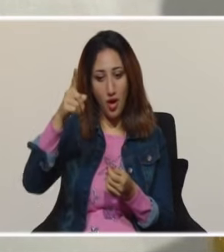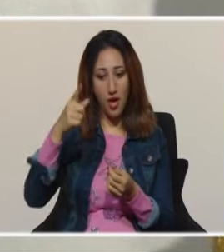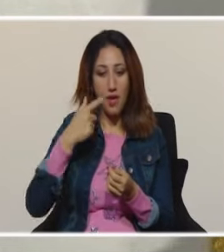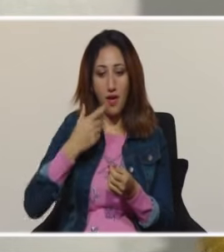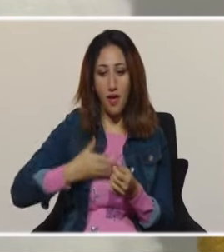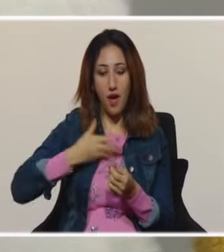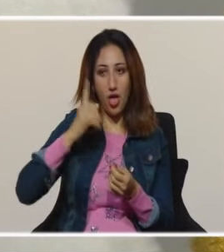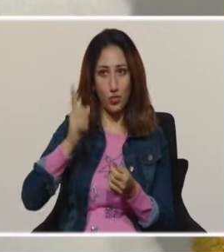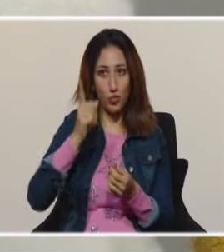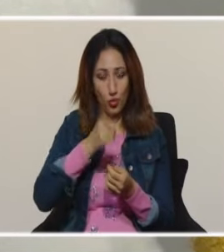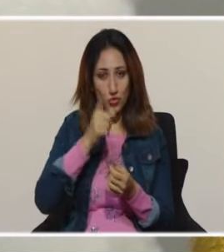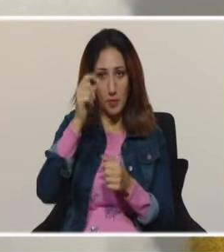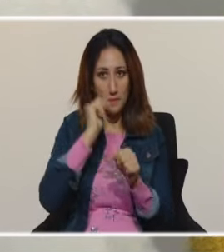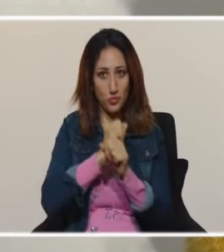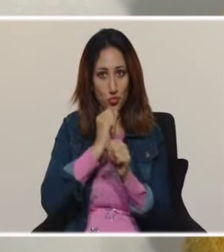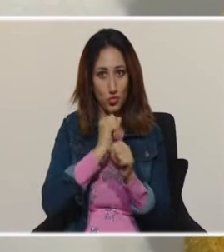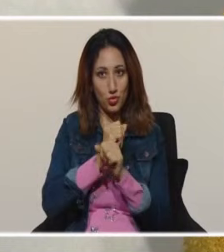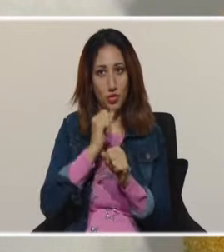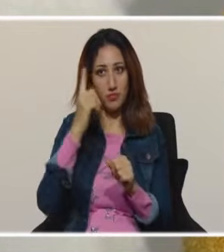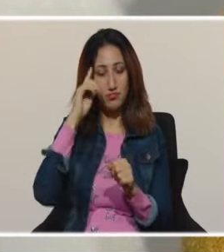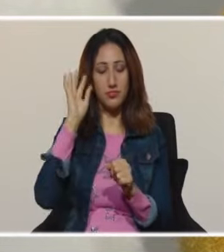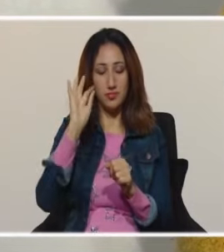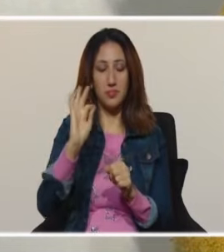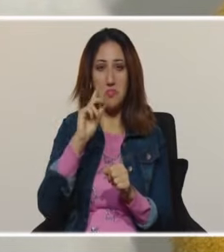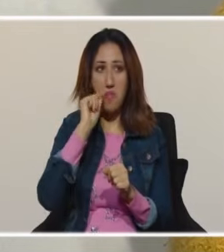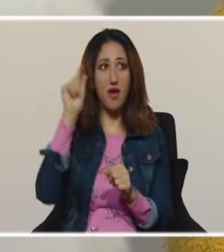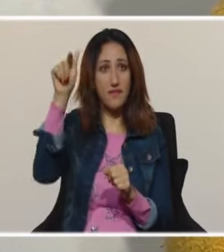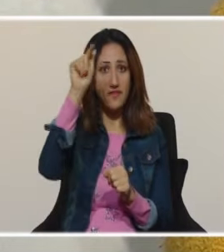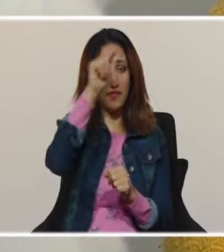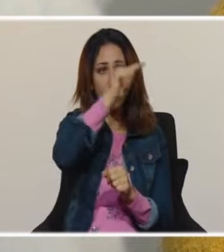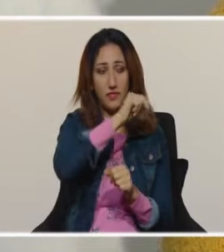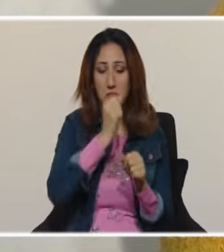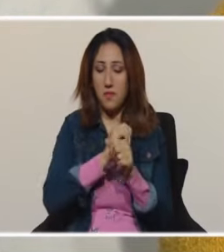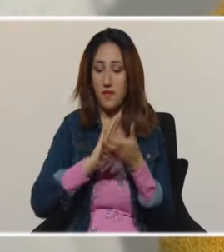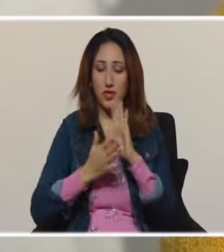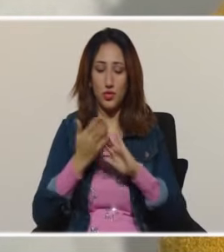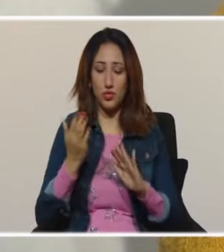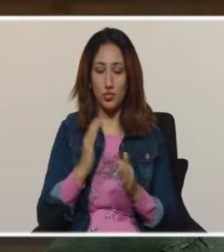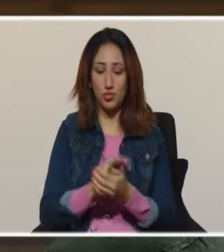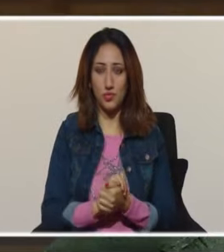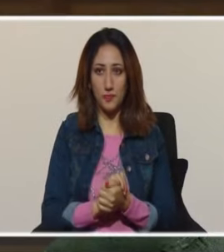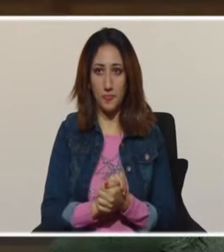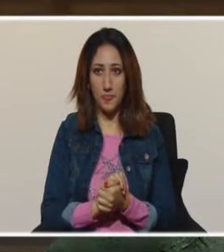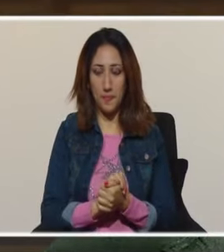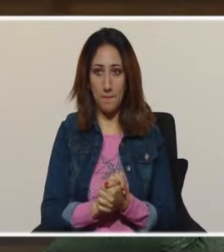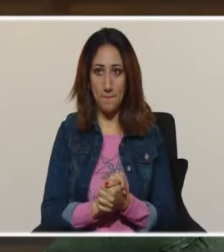سنة قدرت تعمل اللي فيه رجاله كبار بشنبات ما عملوهوش.